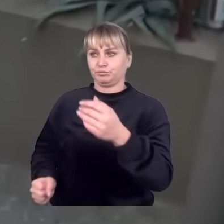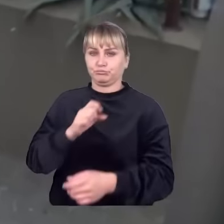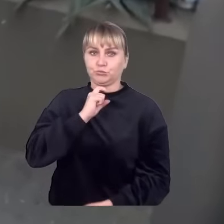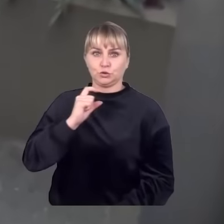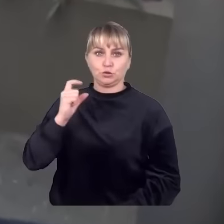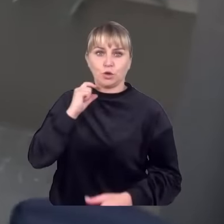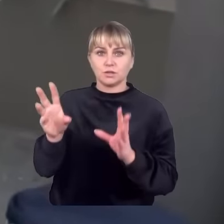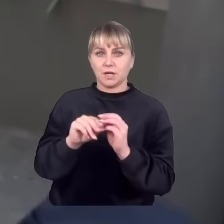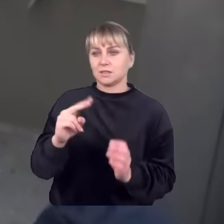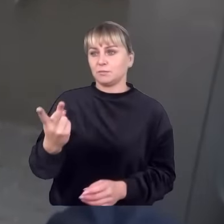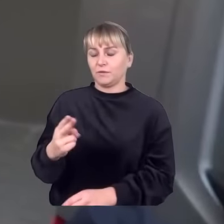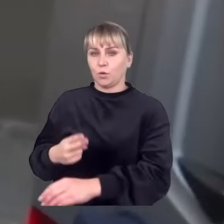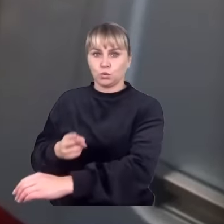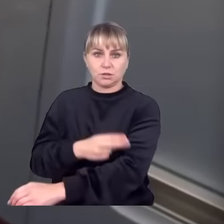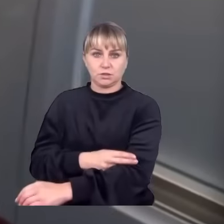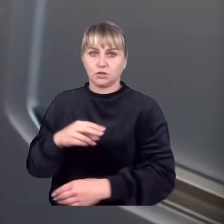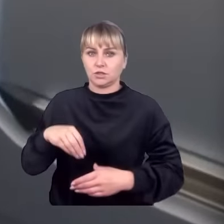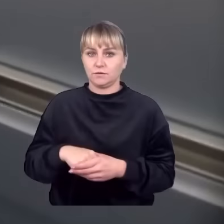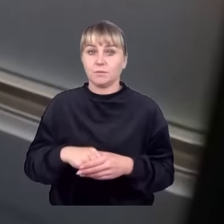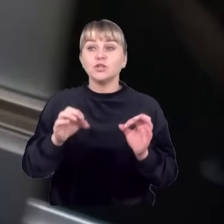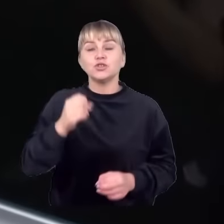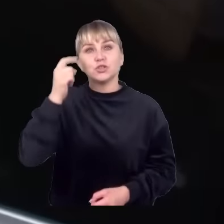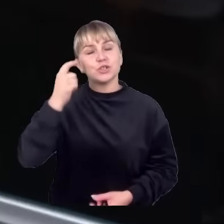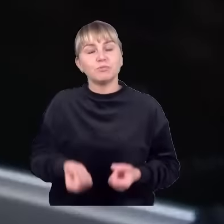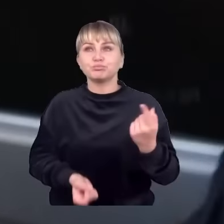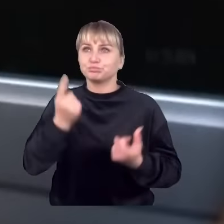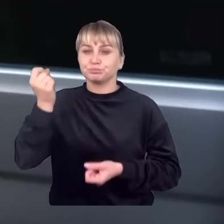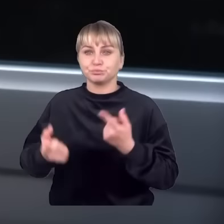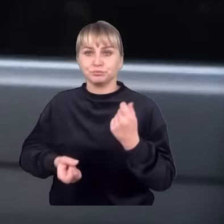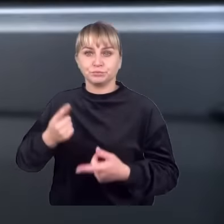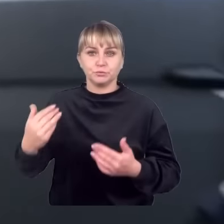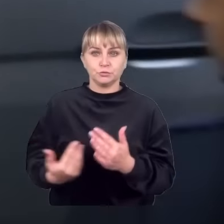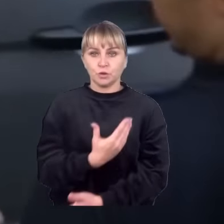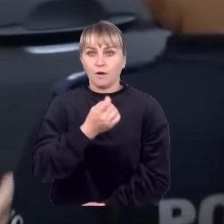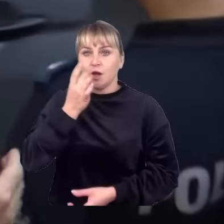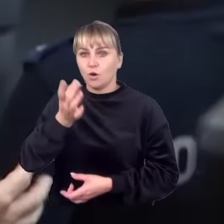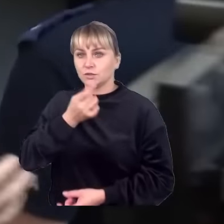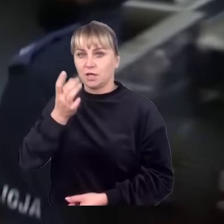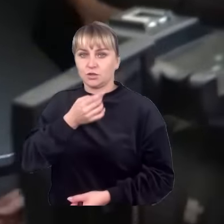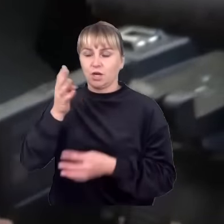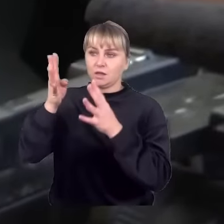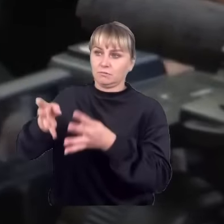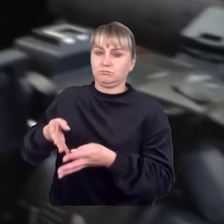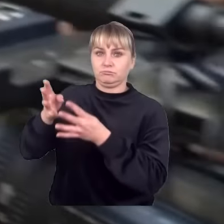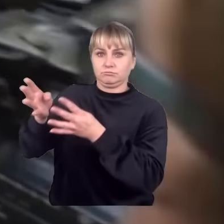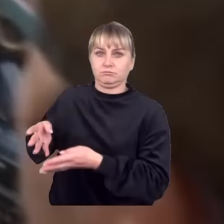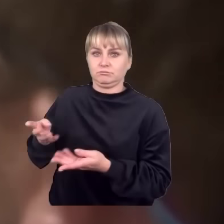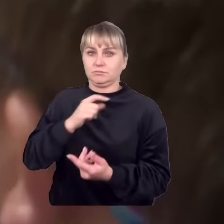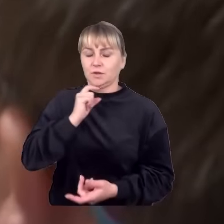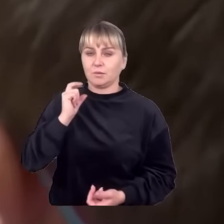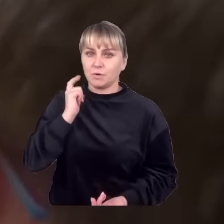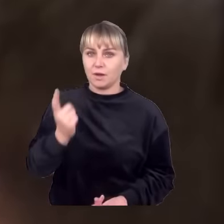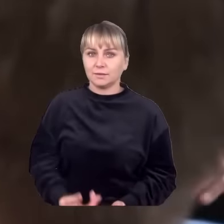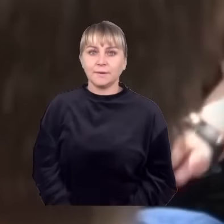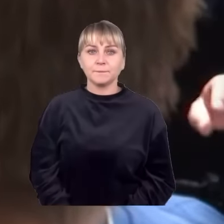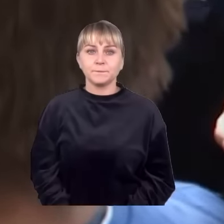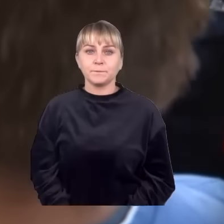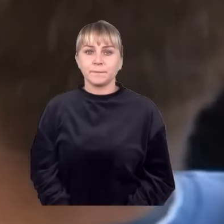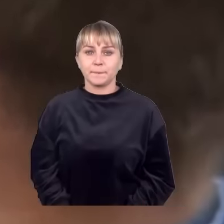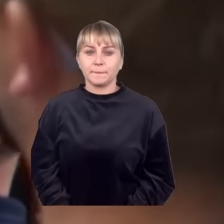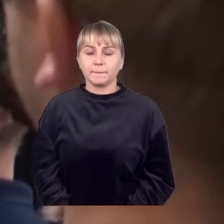Ministerstwa Sprawiedliwości dzisiaj wymyśla sobie kolejne oskarżenia w stosunku do kapłana. Chodzi o to, żeby